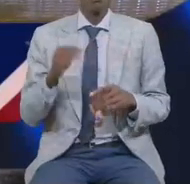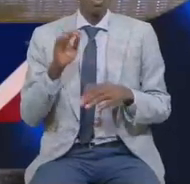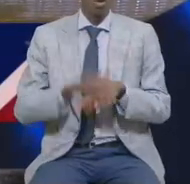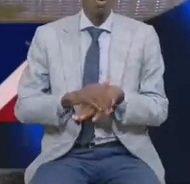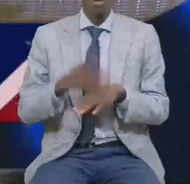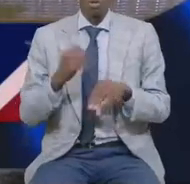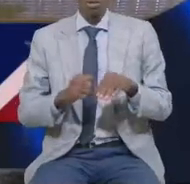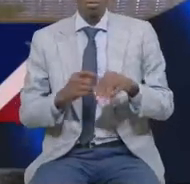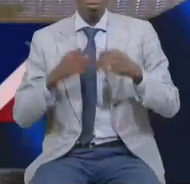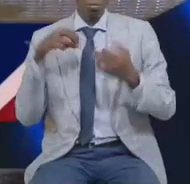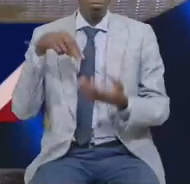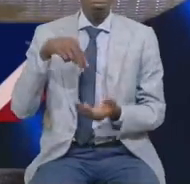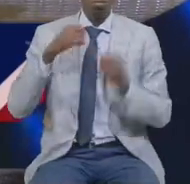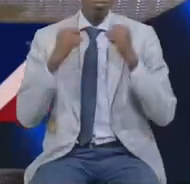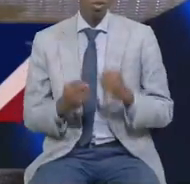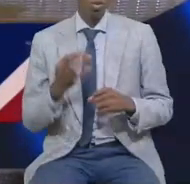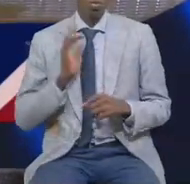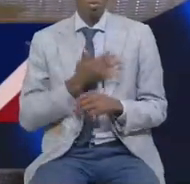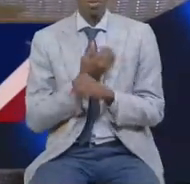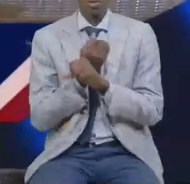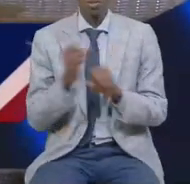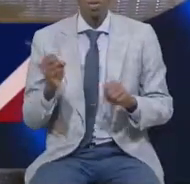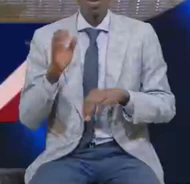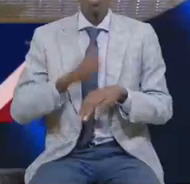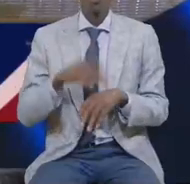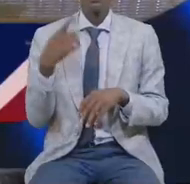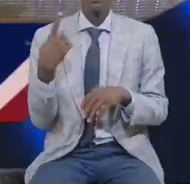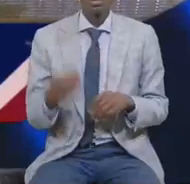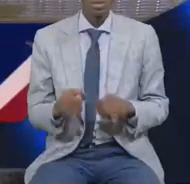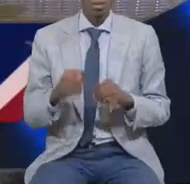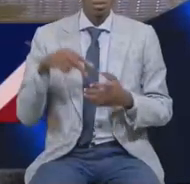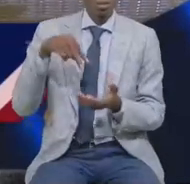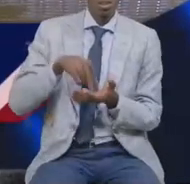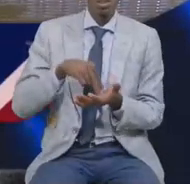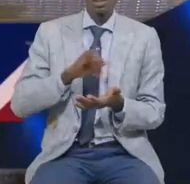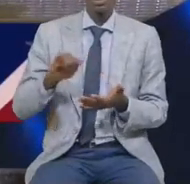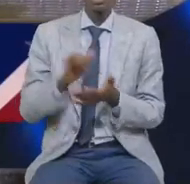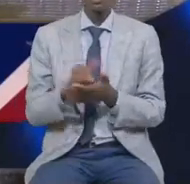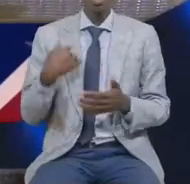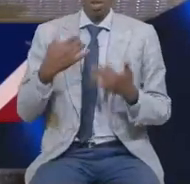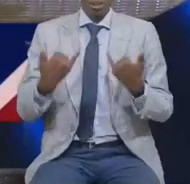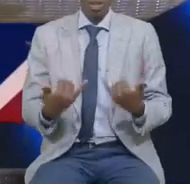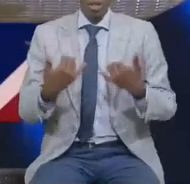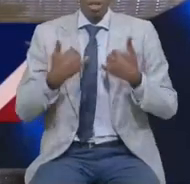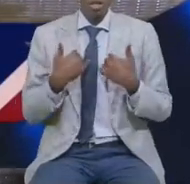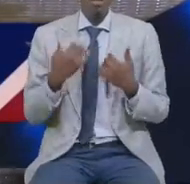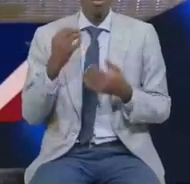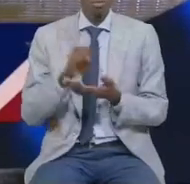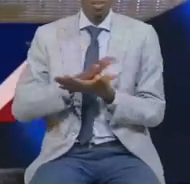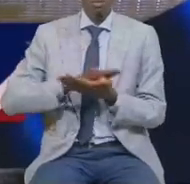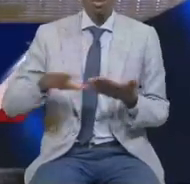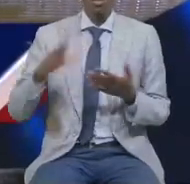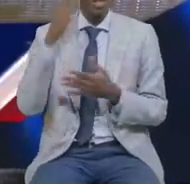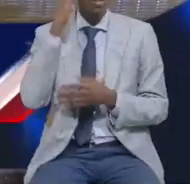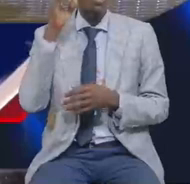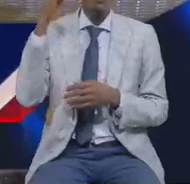notre salut, sur la base de l'extirpation de la nature adamique, et nous a